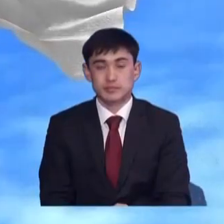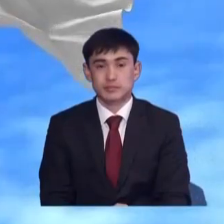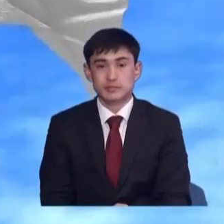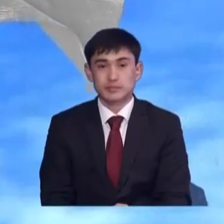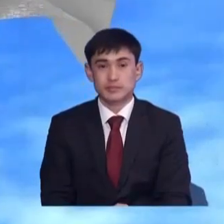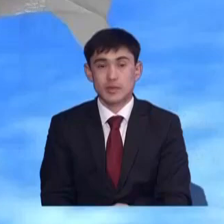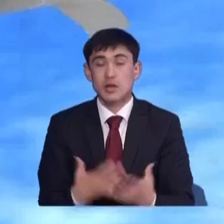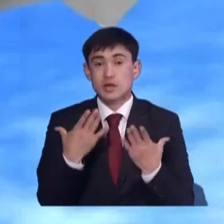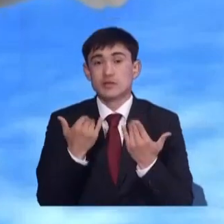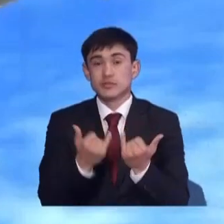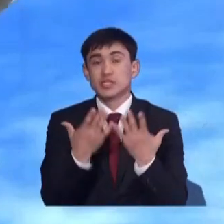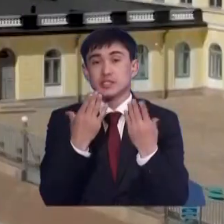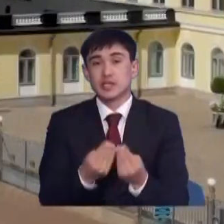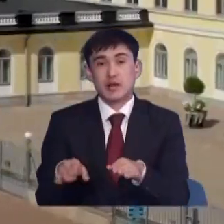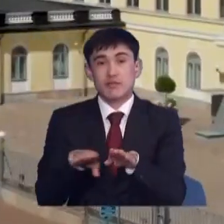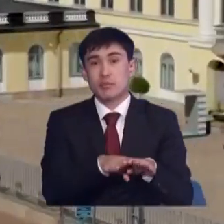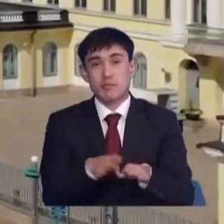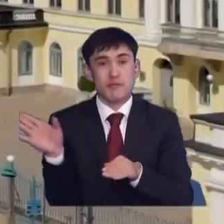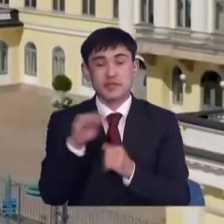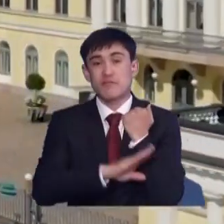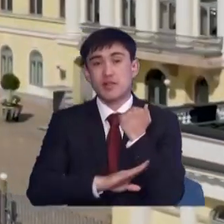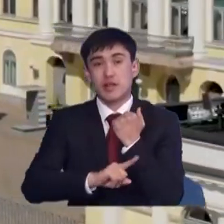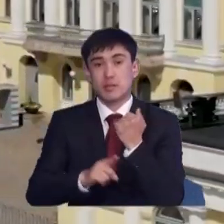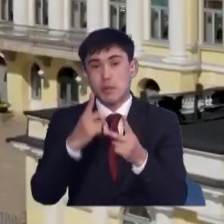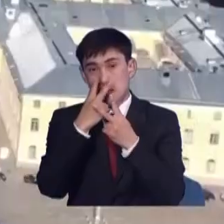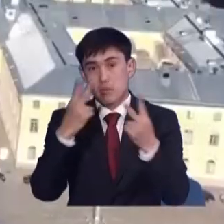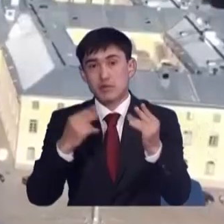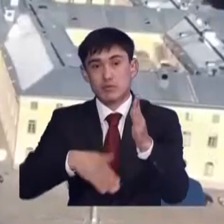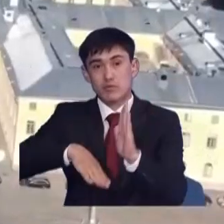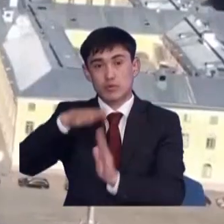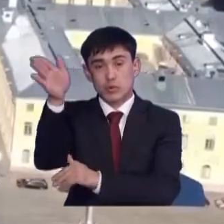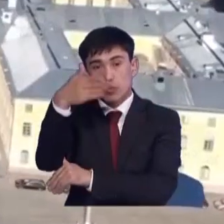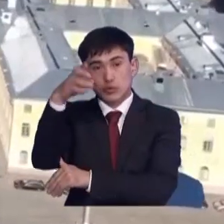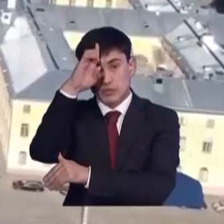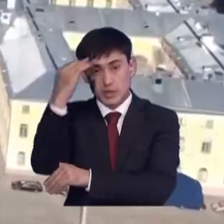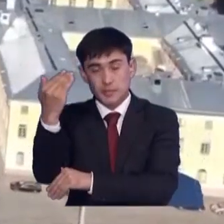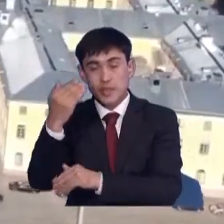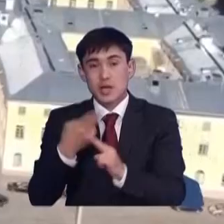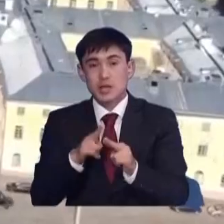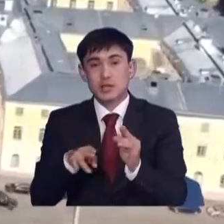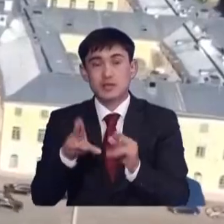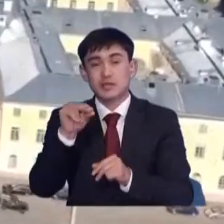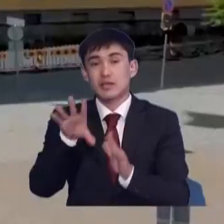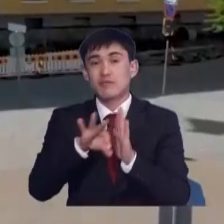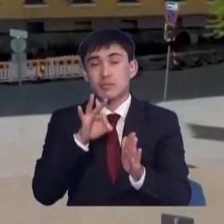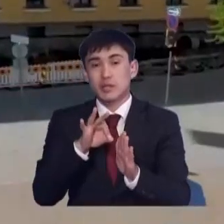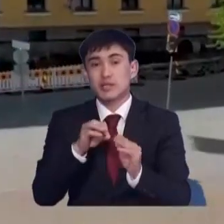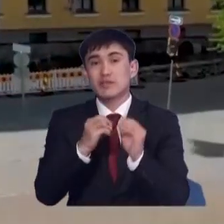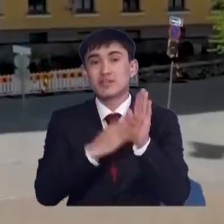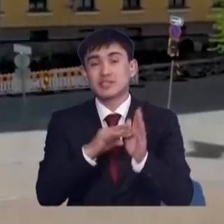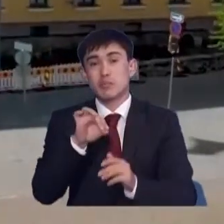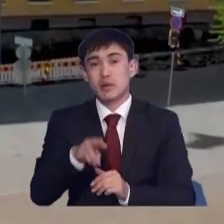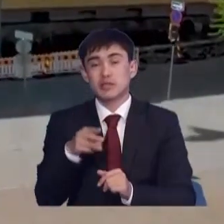Дня равноправия накануне по всей Финляндии были подняты государственные флаги. Эта дата была выбрана не случайно.